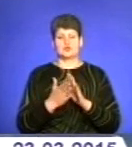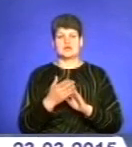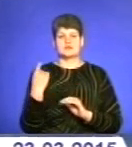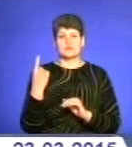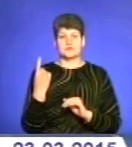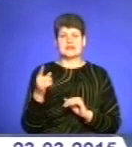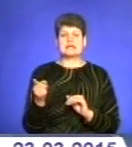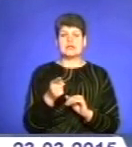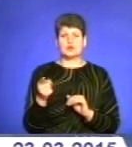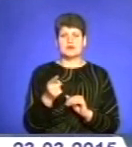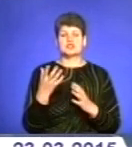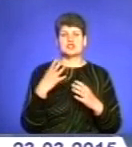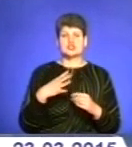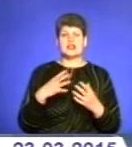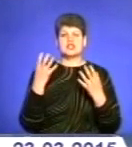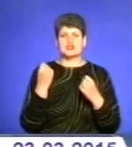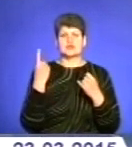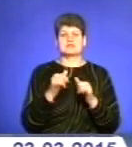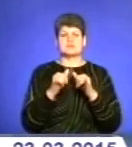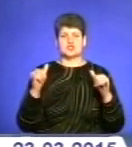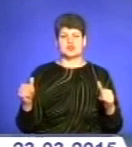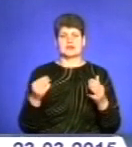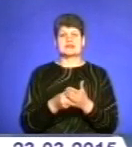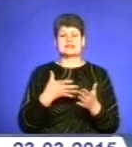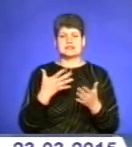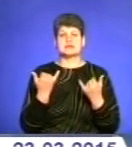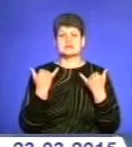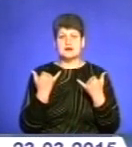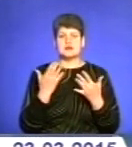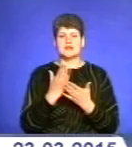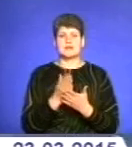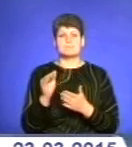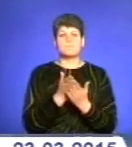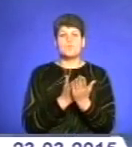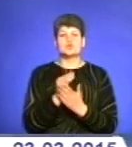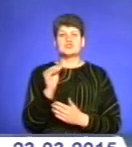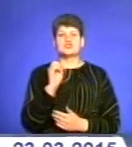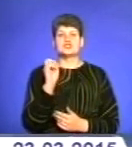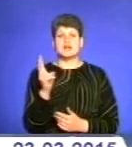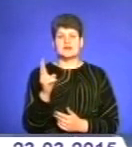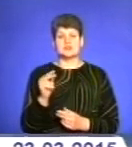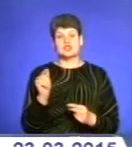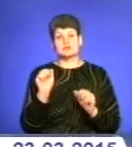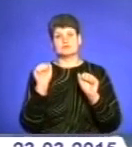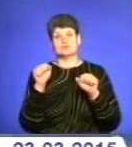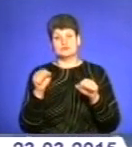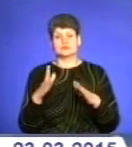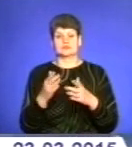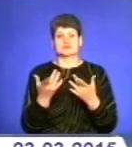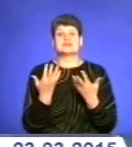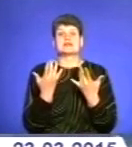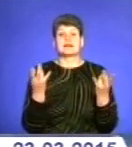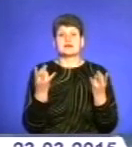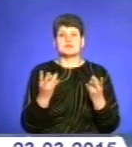На тернополян чекає ще одне зростання тарифів. Цього разу йдеться про підвищення цін на послуги з ЖЕКів. Чи обґрунтовані нові тарифи і скільки